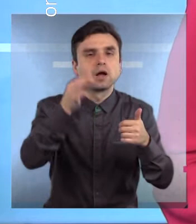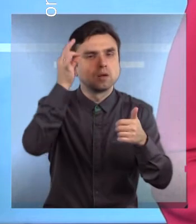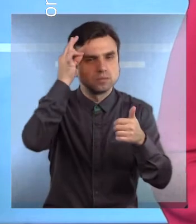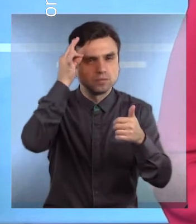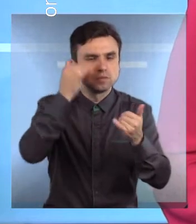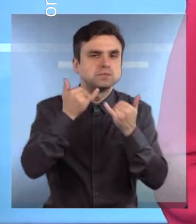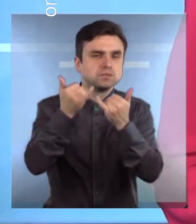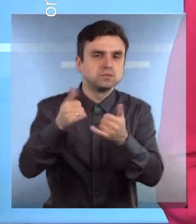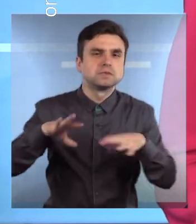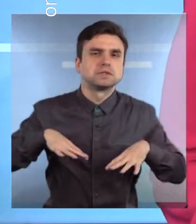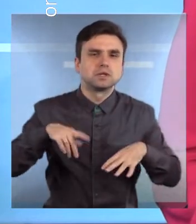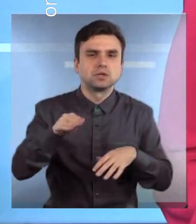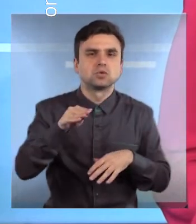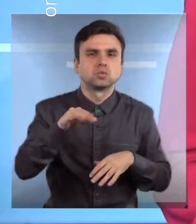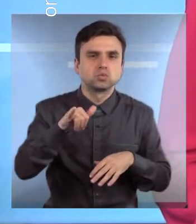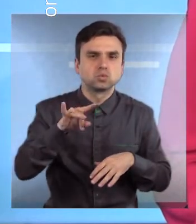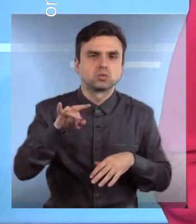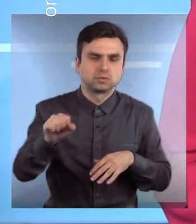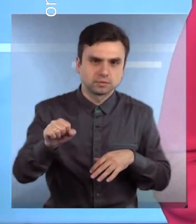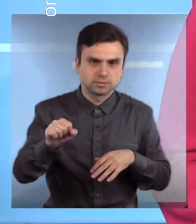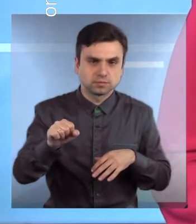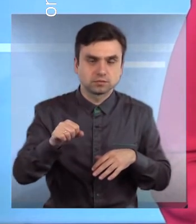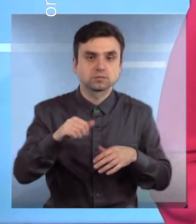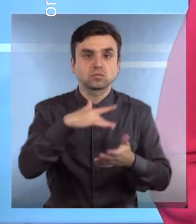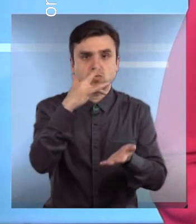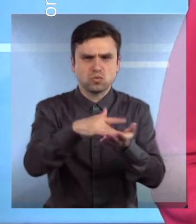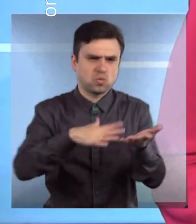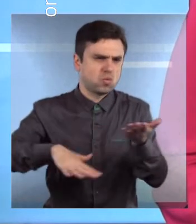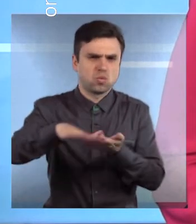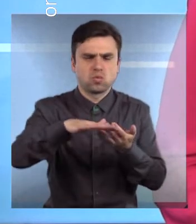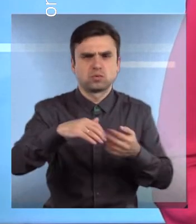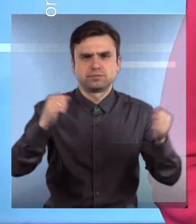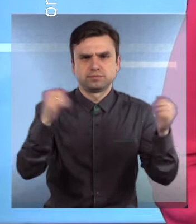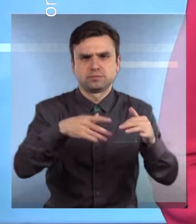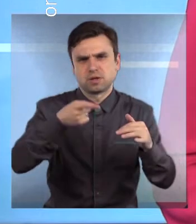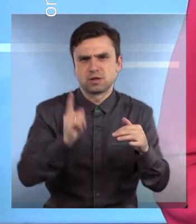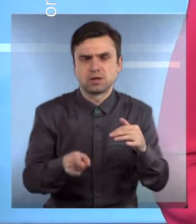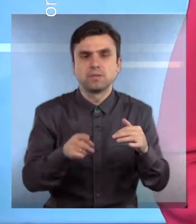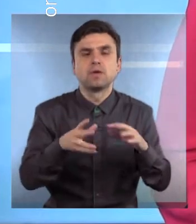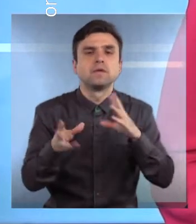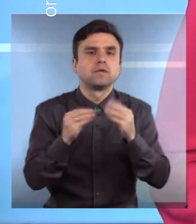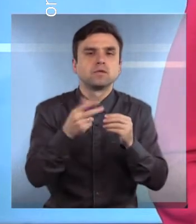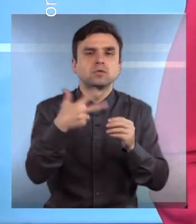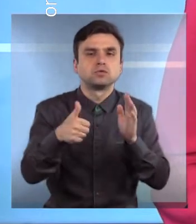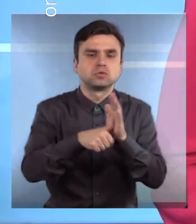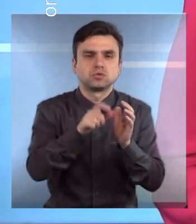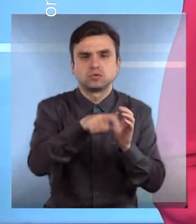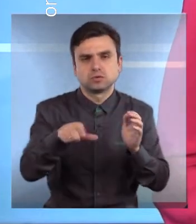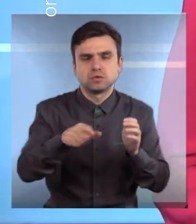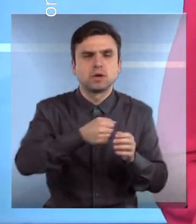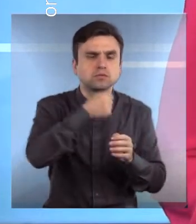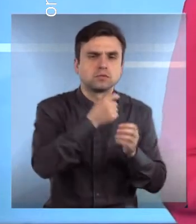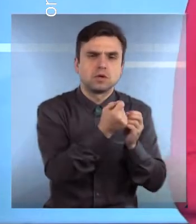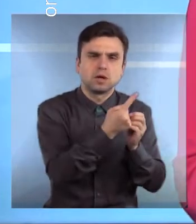змагань. У боксерському турнірі взяли участь 36 спортсменів віком від 11 до 18 років. В результаті